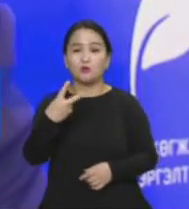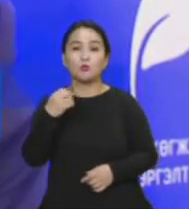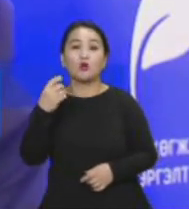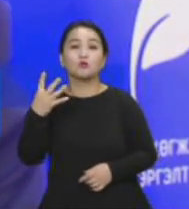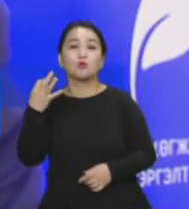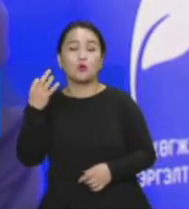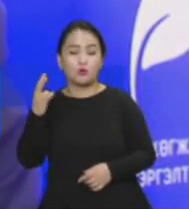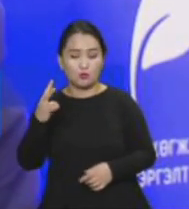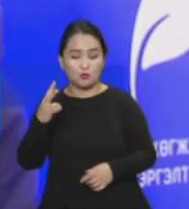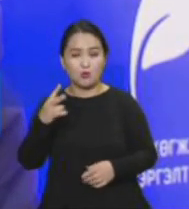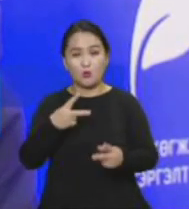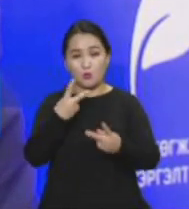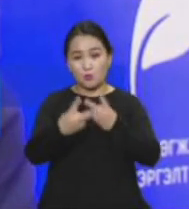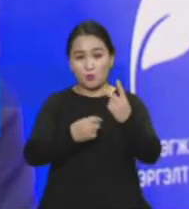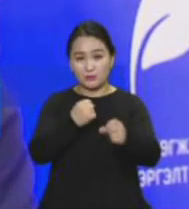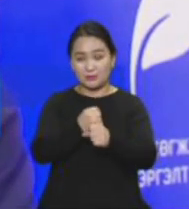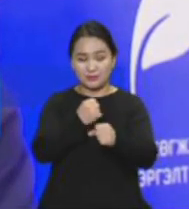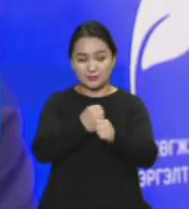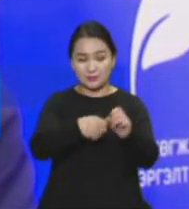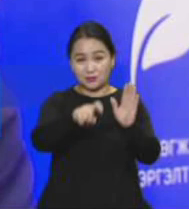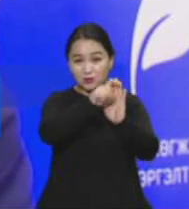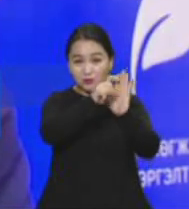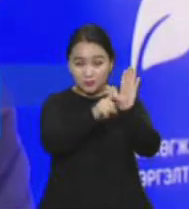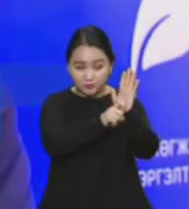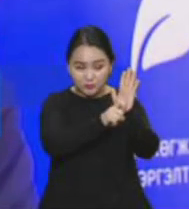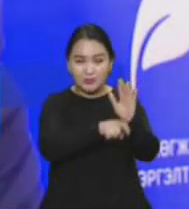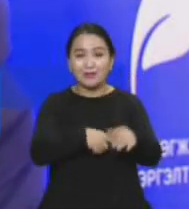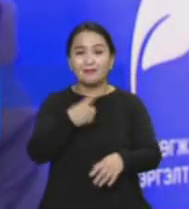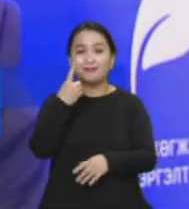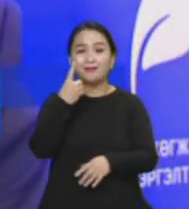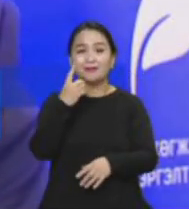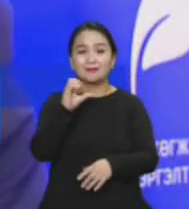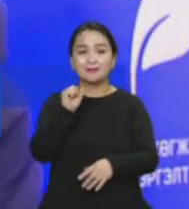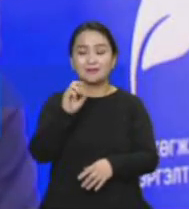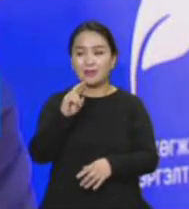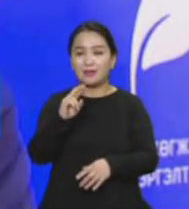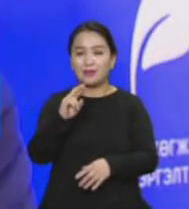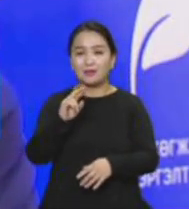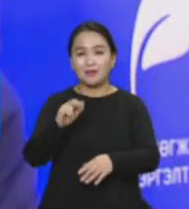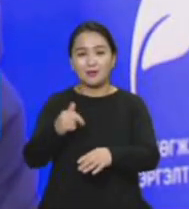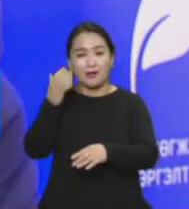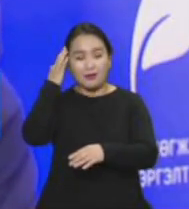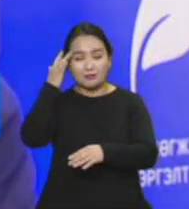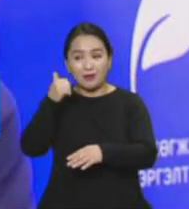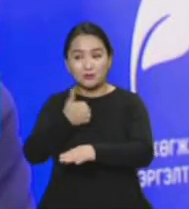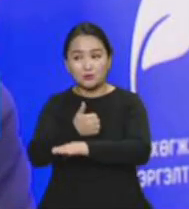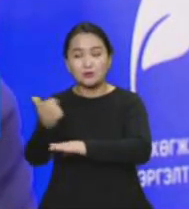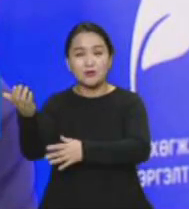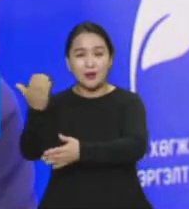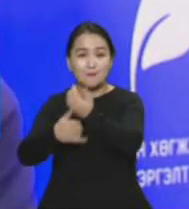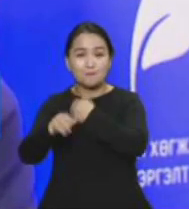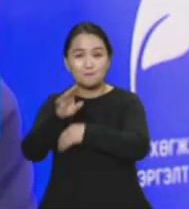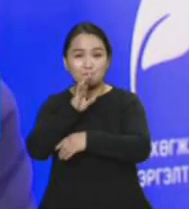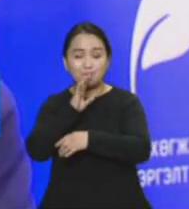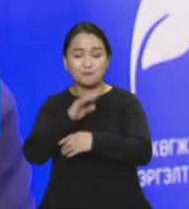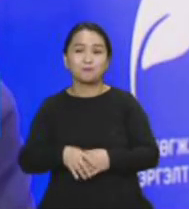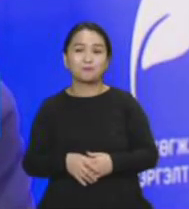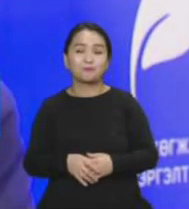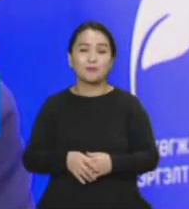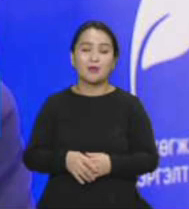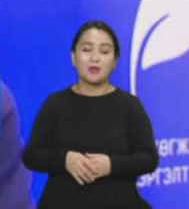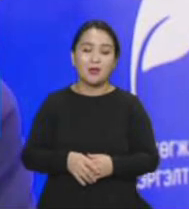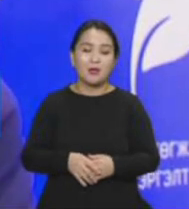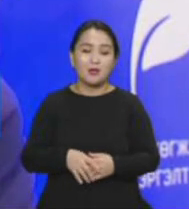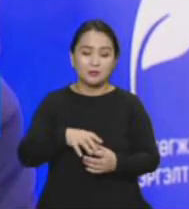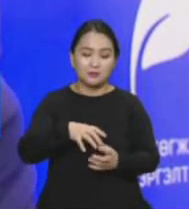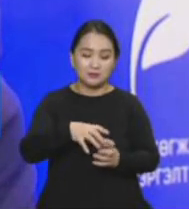бол 1 сая жуулчин авна гэж албаасаар тусгагдсан. За, өнгөрсөн 2 жилийн хугацаанд бол дэлхийн нийтлэрийн аяжуулчлалын